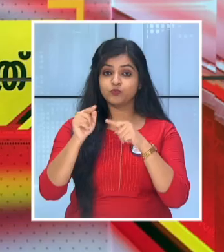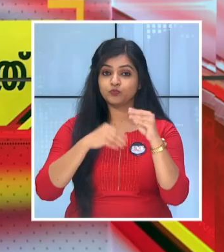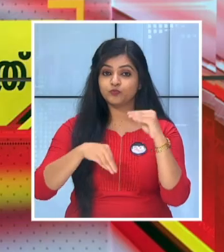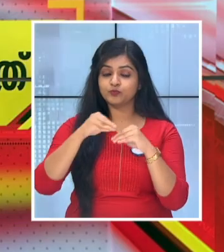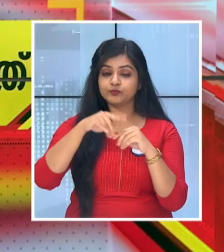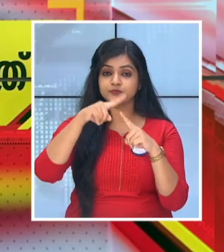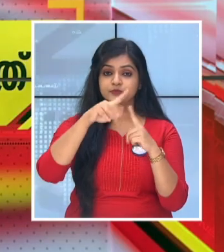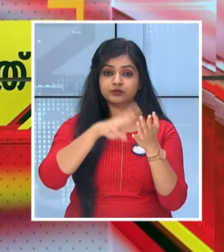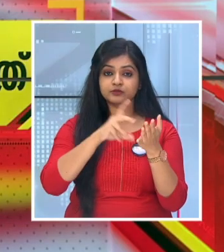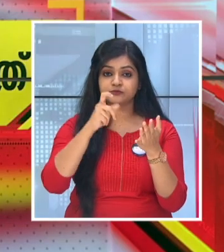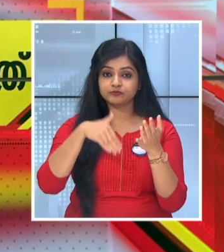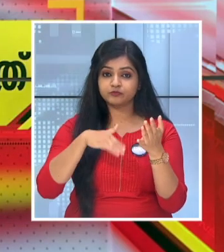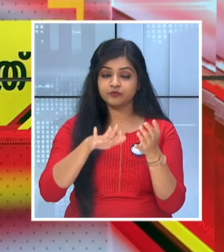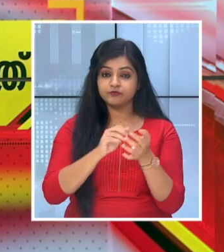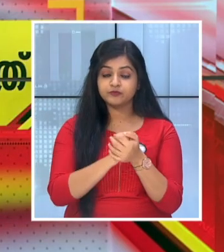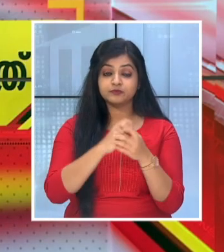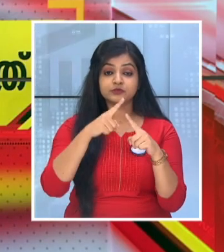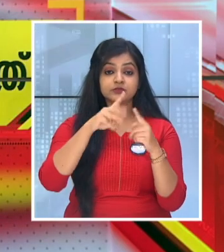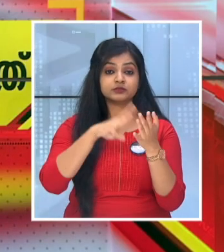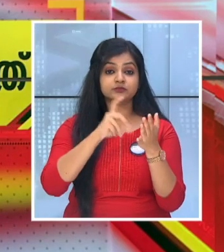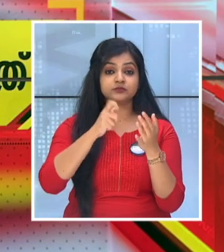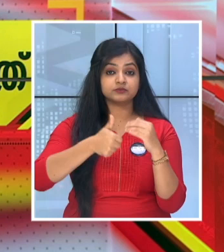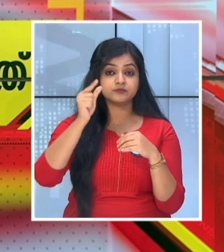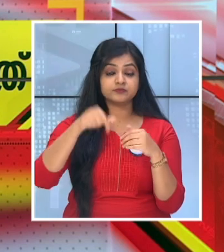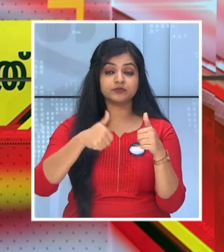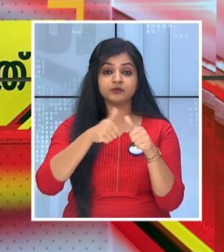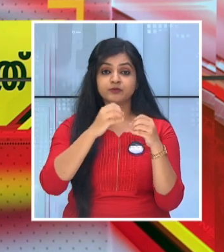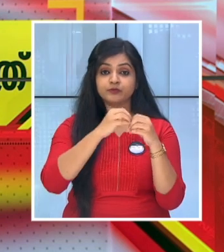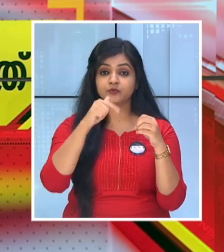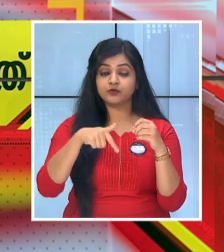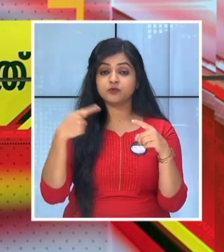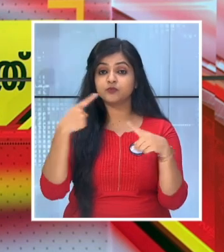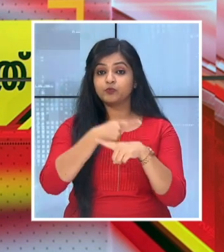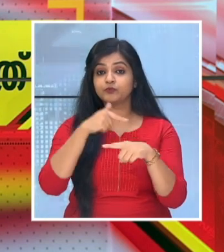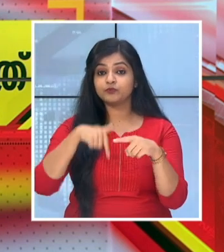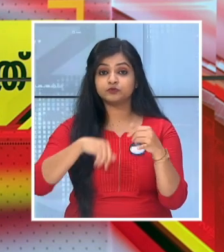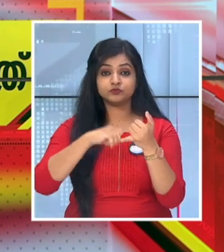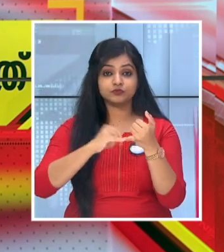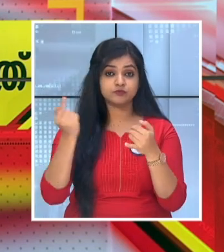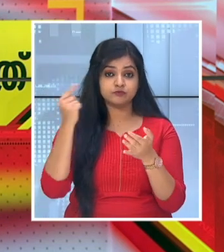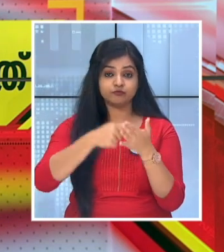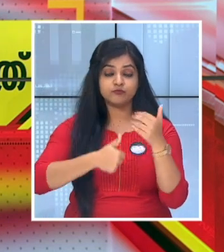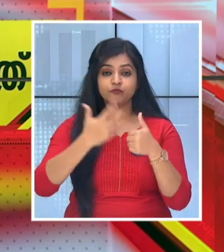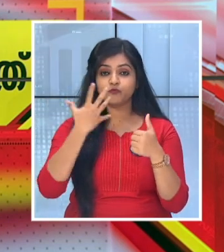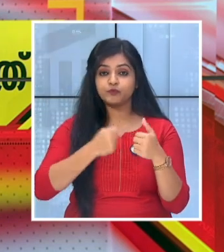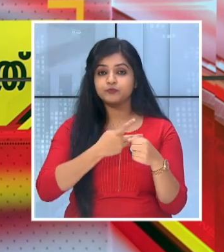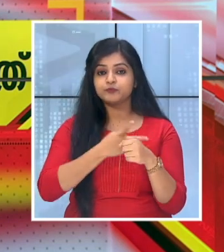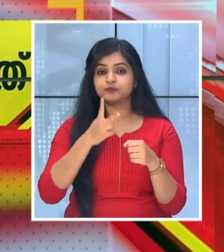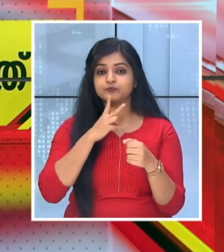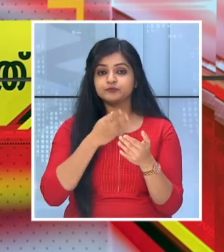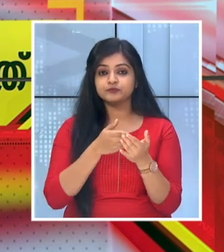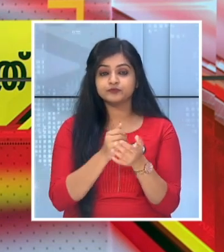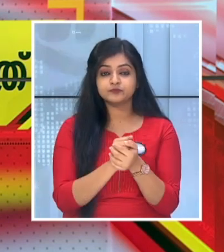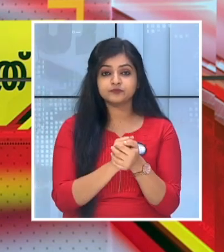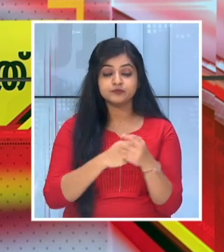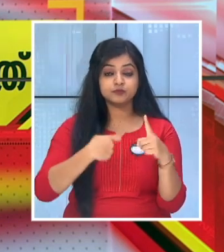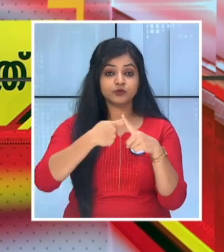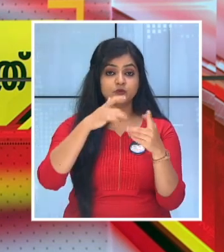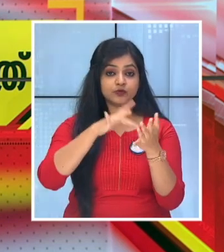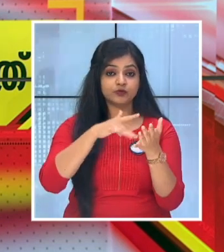വെല്ലുവിളിയുമായാണ് തൃണമൂൽ കോൺഗ്രസ് ഇപ്പോൾ എത്തിയിരിക്കുന്നത്. TMC നേതാവ് അഭിഷേക് ബാനർജിക്കെതിരെ സുവേന്ദു അധികാരിയെ മത്സരിപ്പിക്കാനാണ് വെല്ലുവിളി.